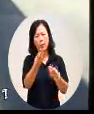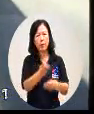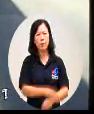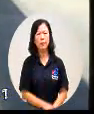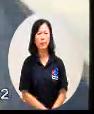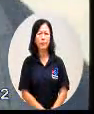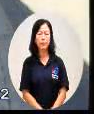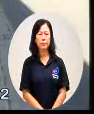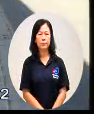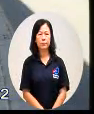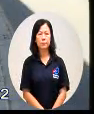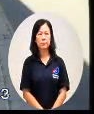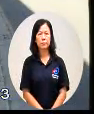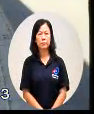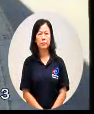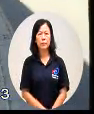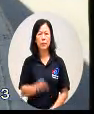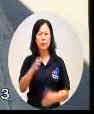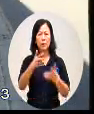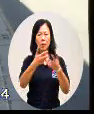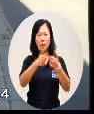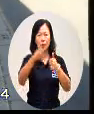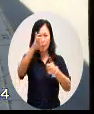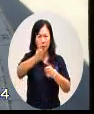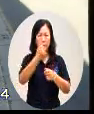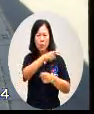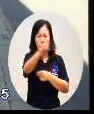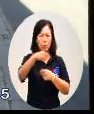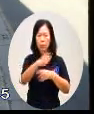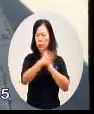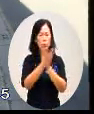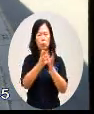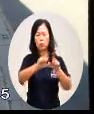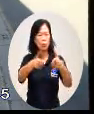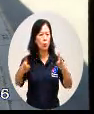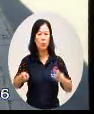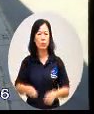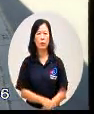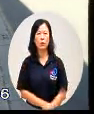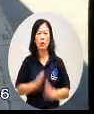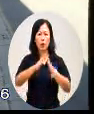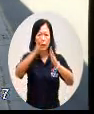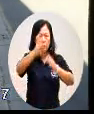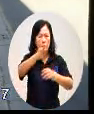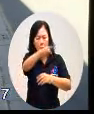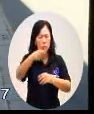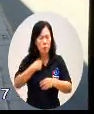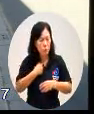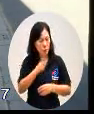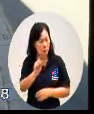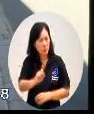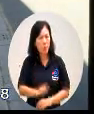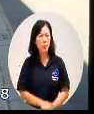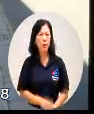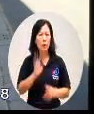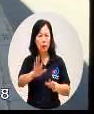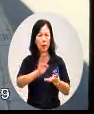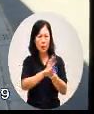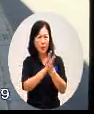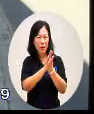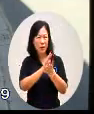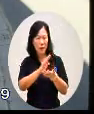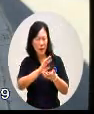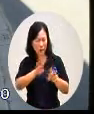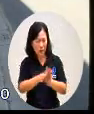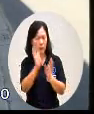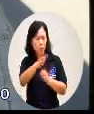看，哦，二张你也看，这拢全部无共哦。这开始个造诶，市长你知道这是什么吗？开始有景观了、啊、哈，至